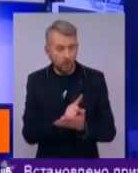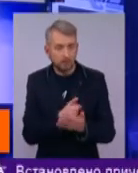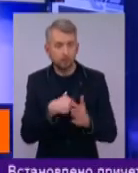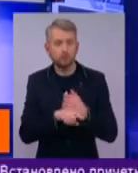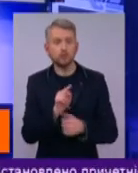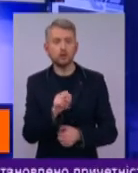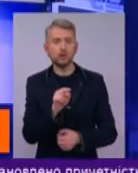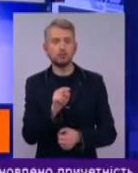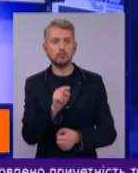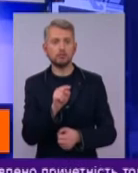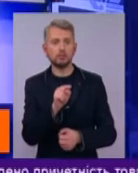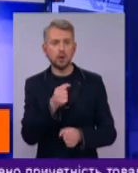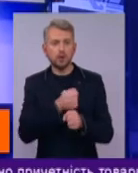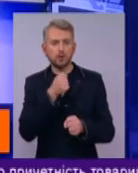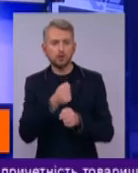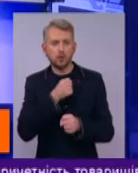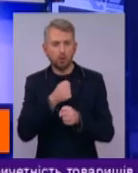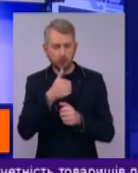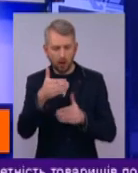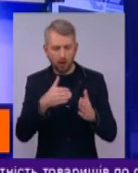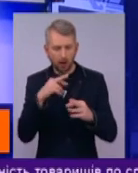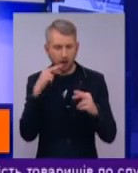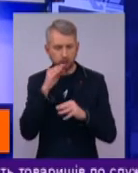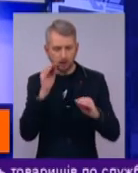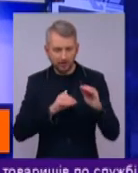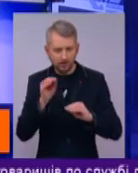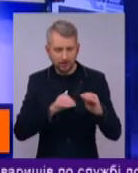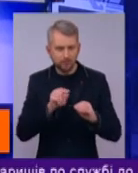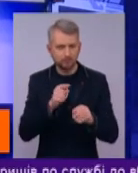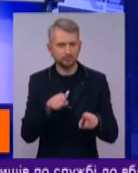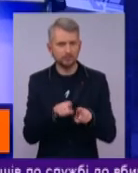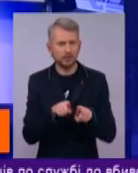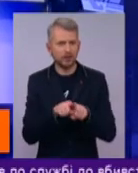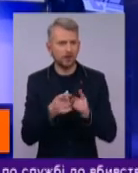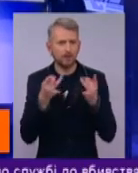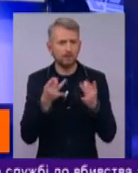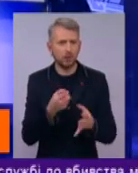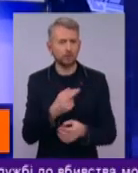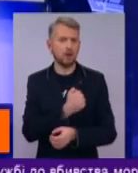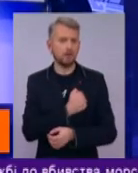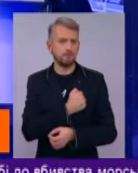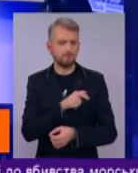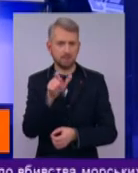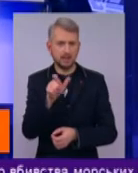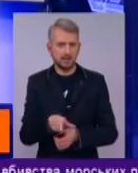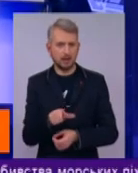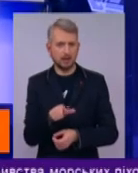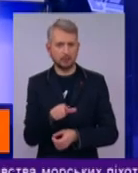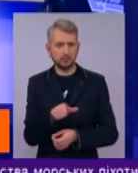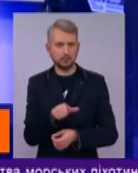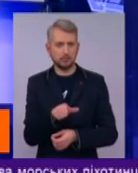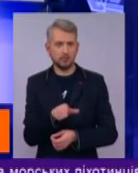там розроблена аптечка, вона досить такі просто для бійця,